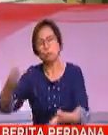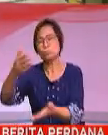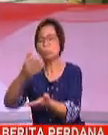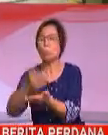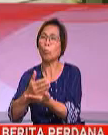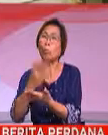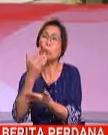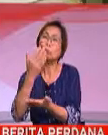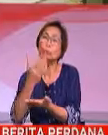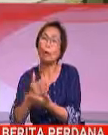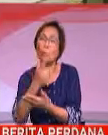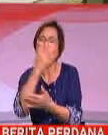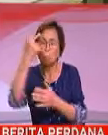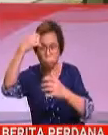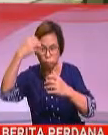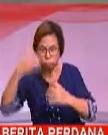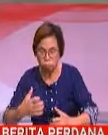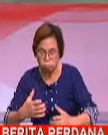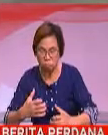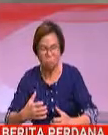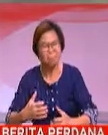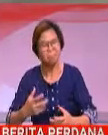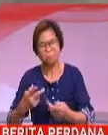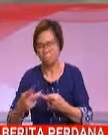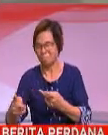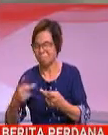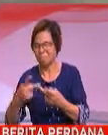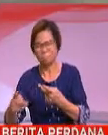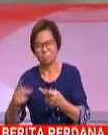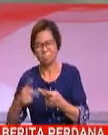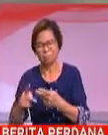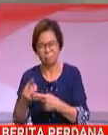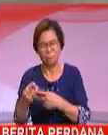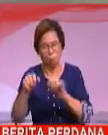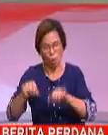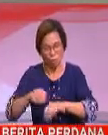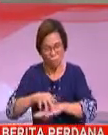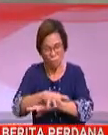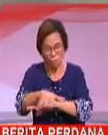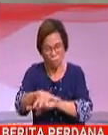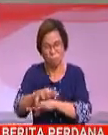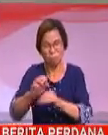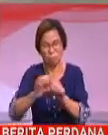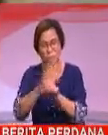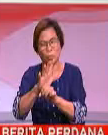dihentikan memandangkan keputusan yang diperoleh tidak tepat untuk menentukan keboleh jangkitan